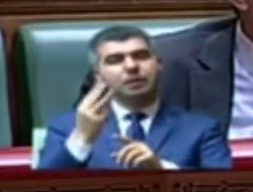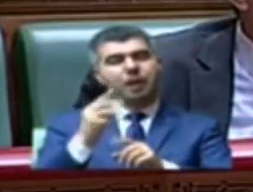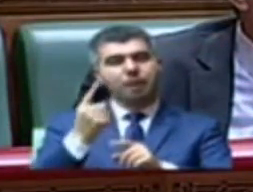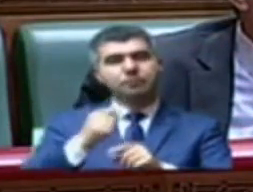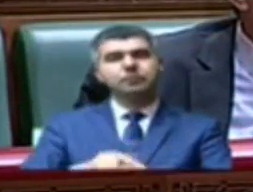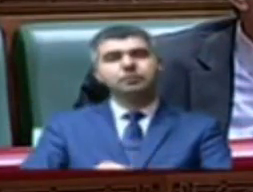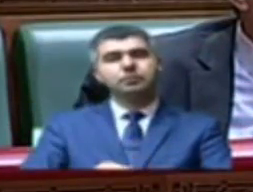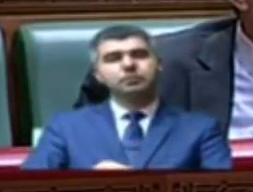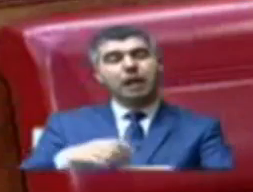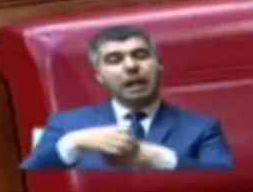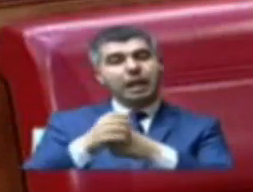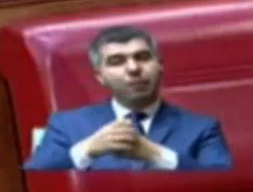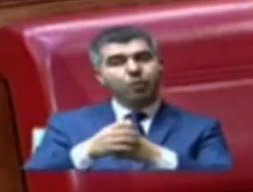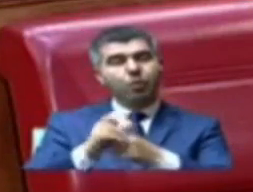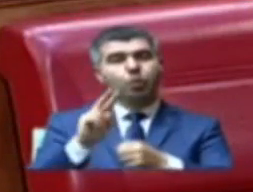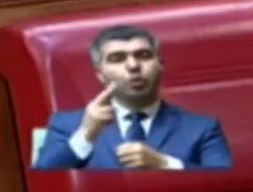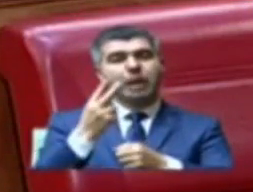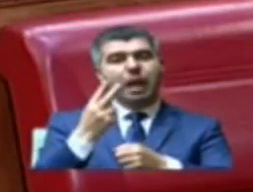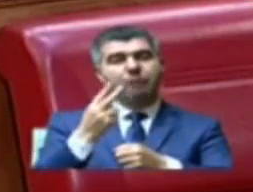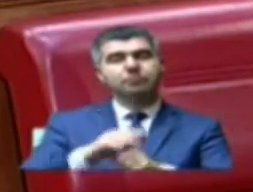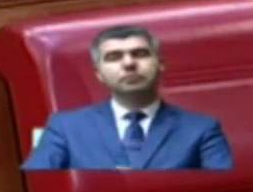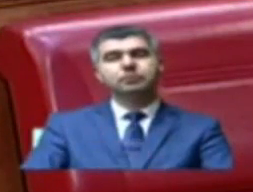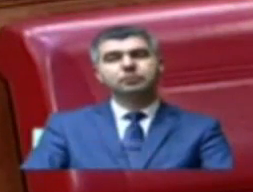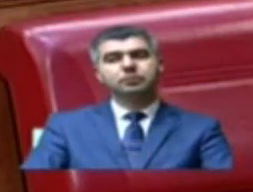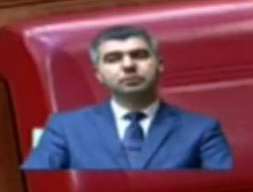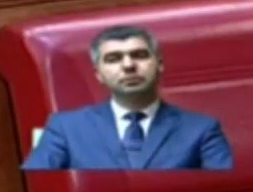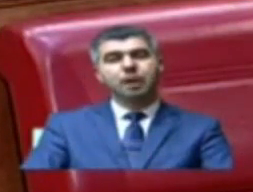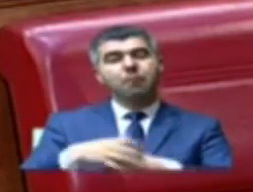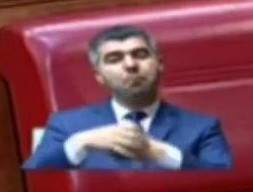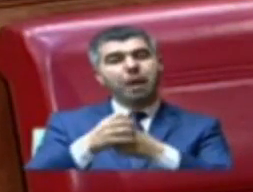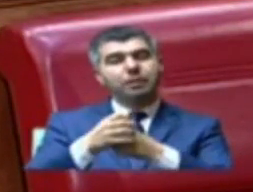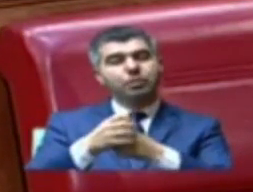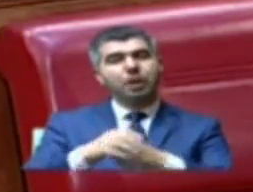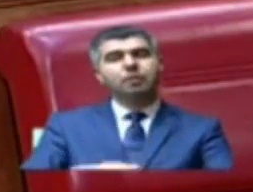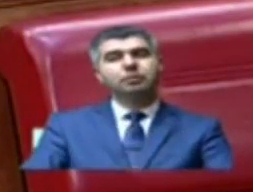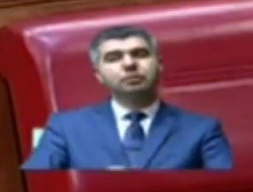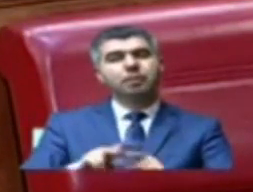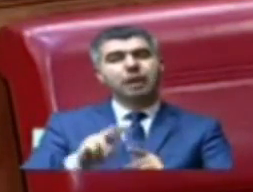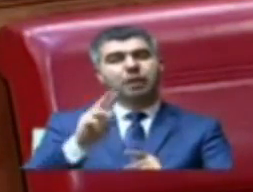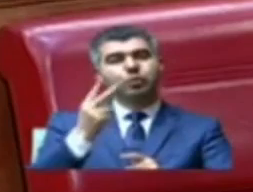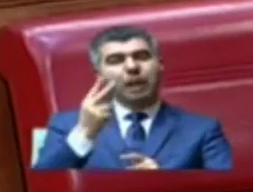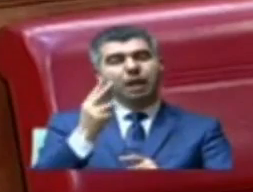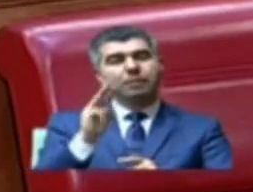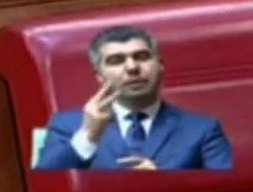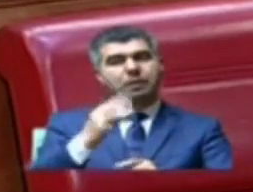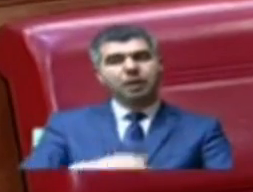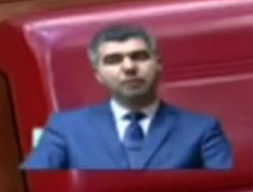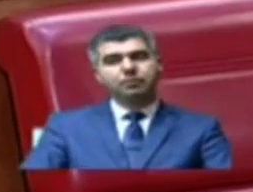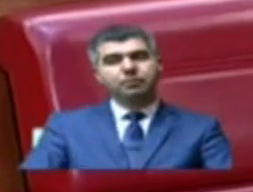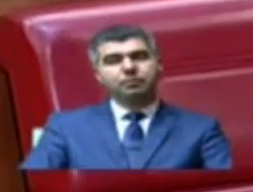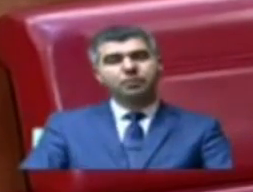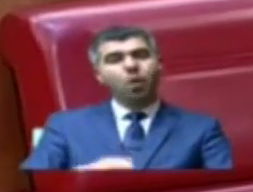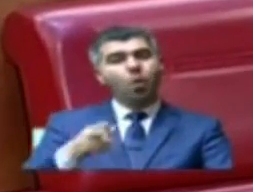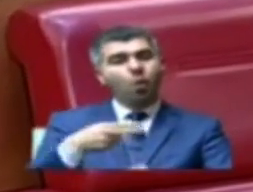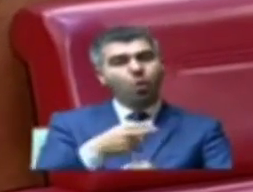الليمون جوج دراهم حتى لجوج دراهم ونص، المطيشة جوج دراهم حتى ثلاثة دراهم،